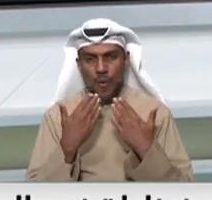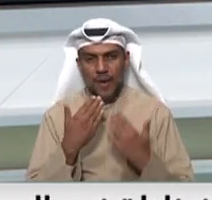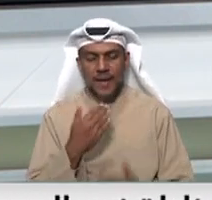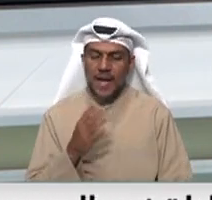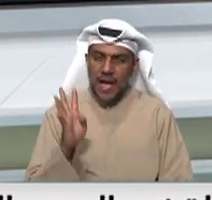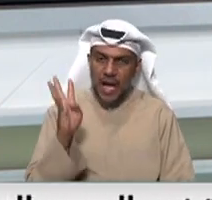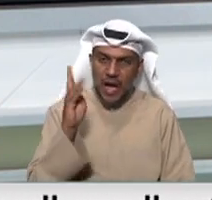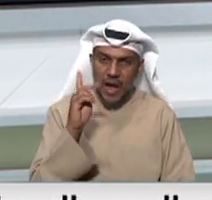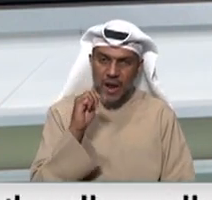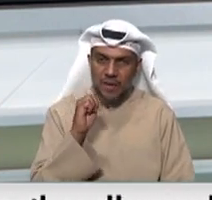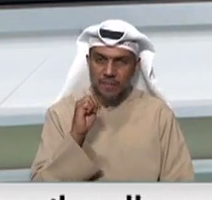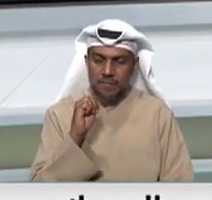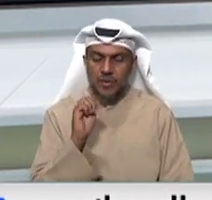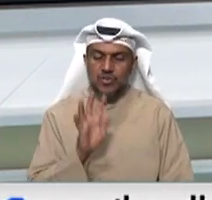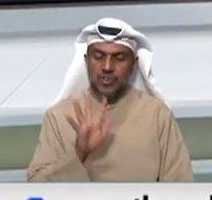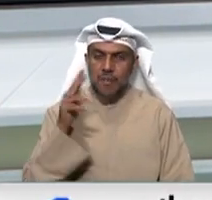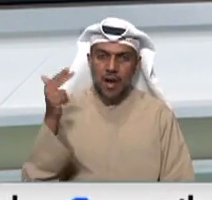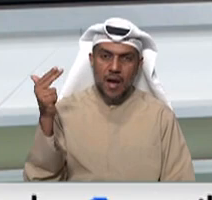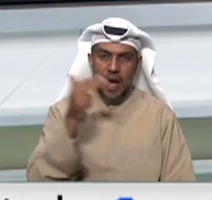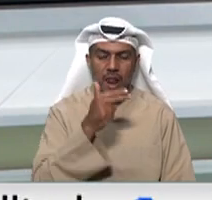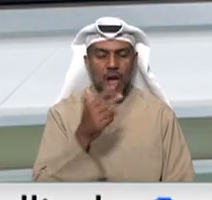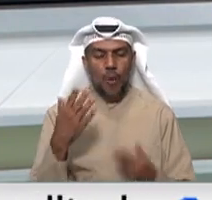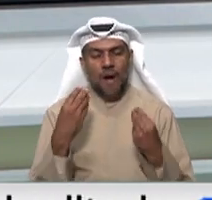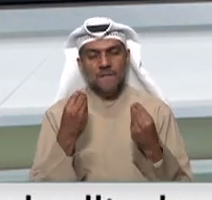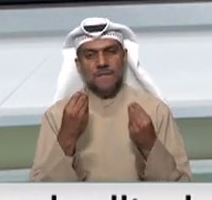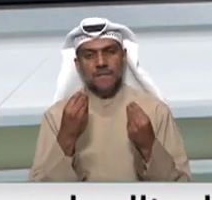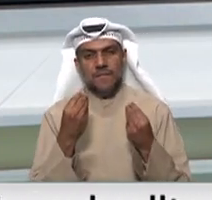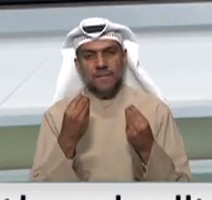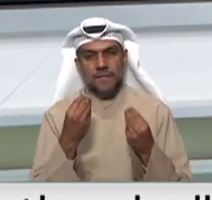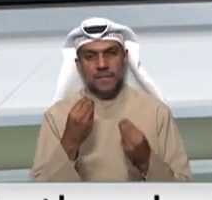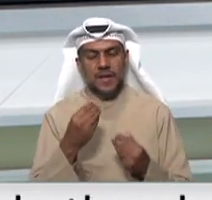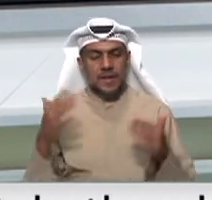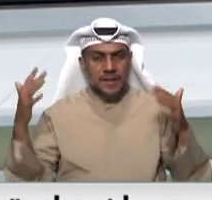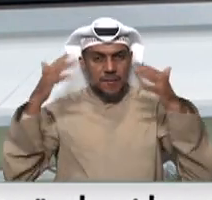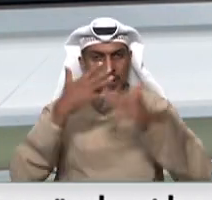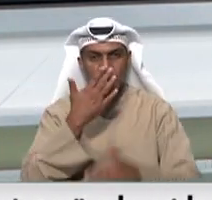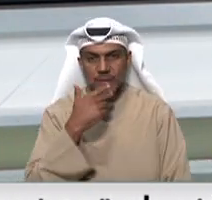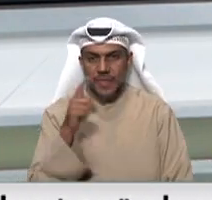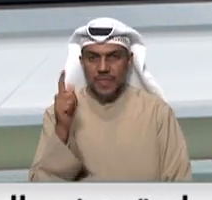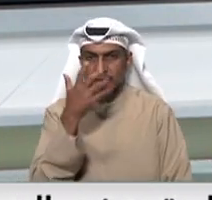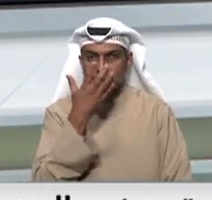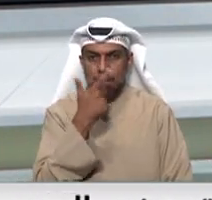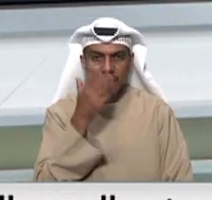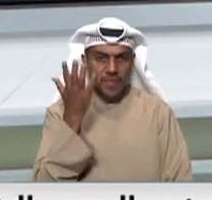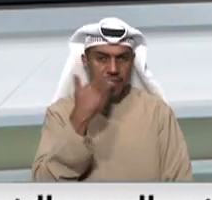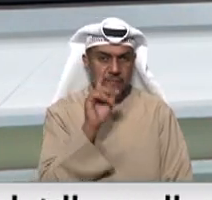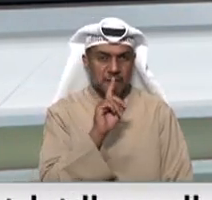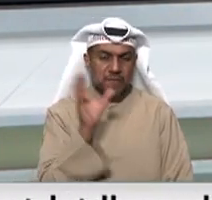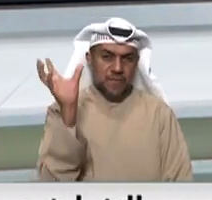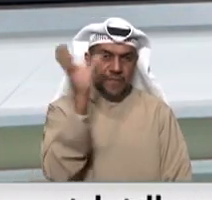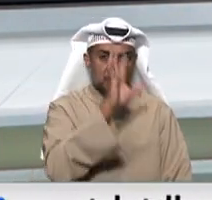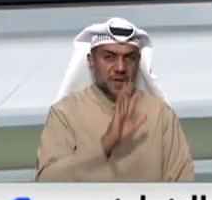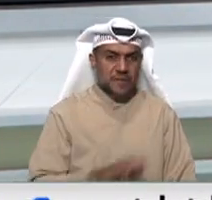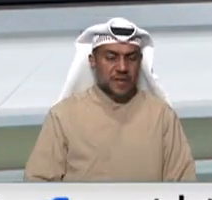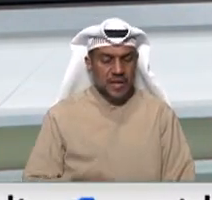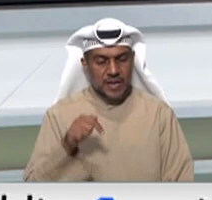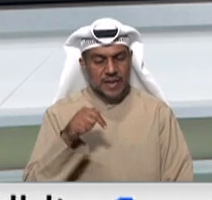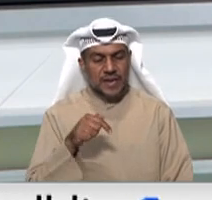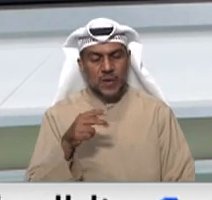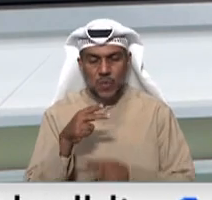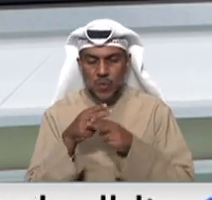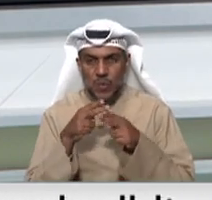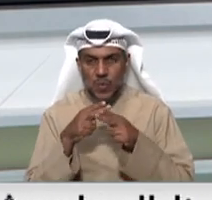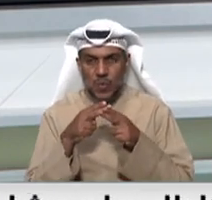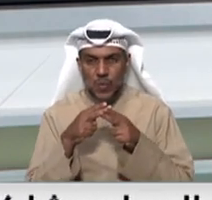رياح شمالية غربية خفيفة السرعة بوجه عام، سماء راح تكون صافية. الطقس حاليا أو الجو حاليا في مدينة الكويت